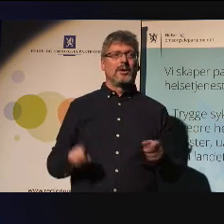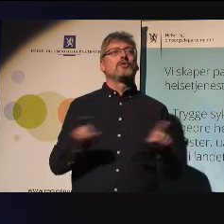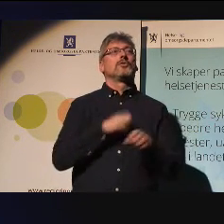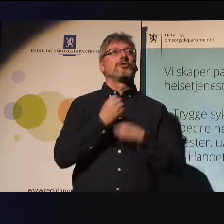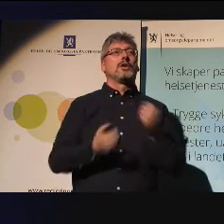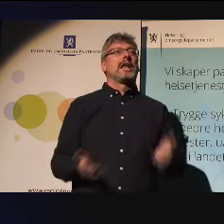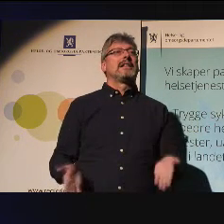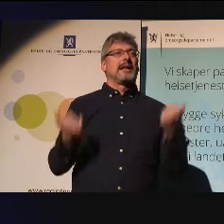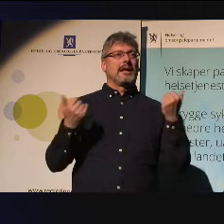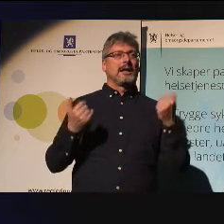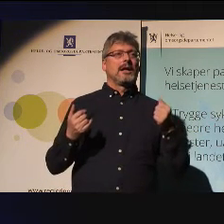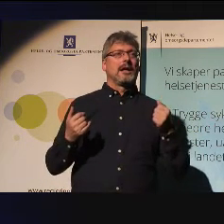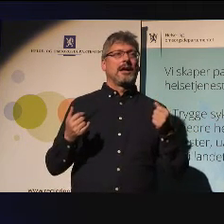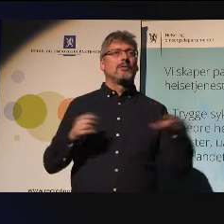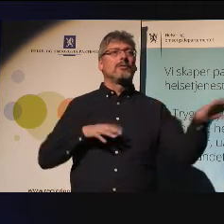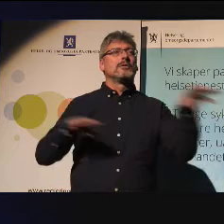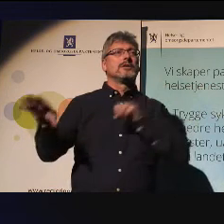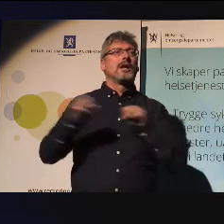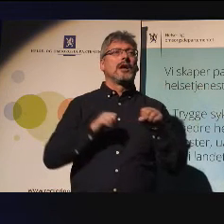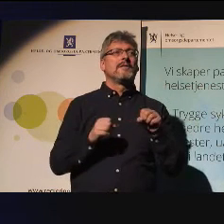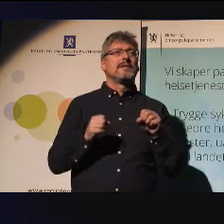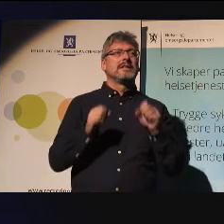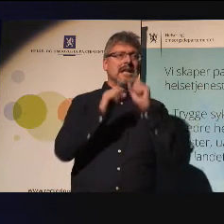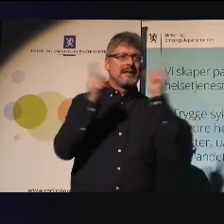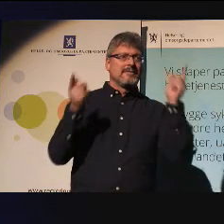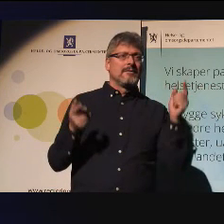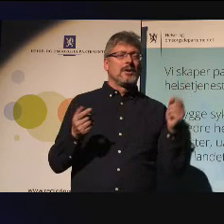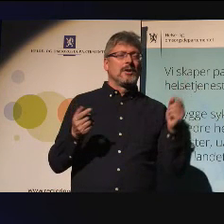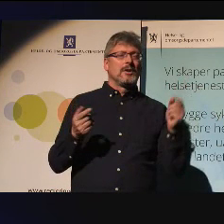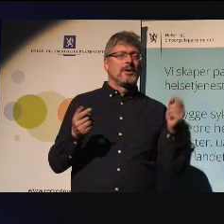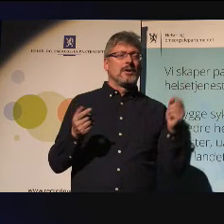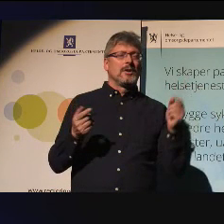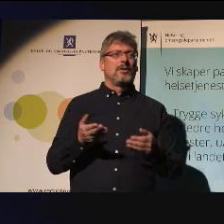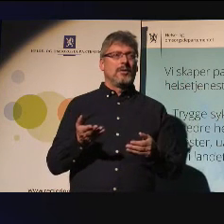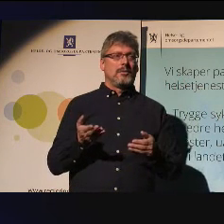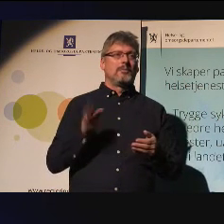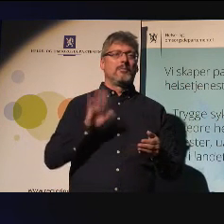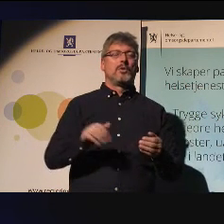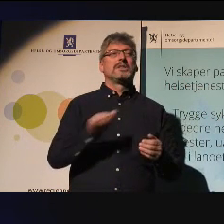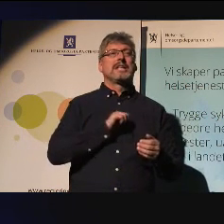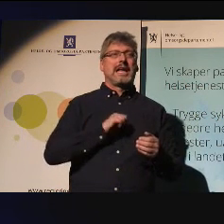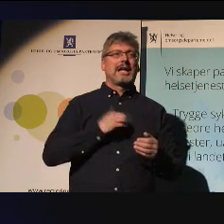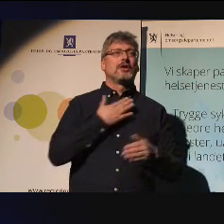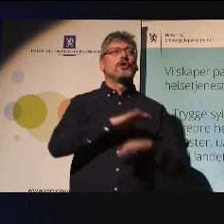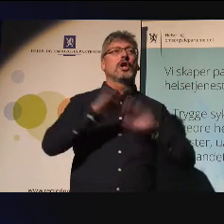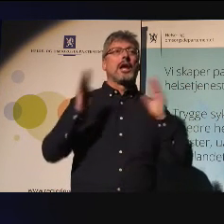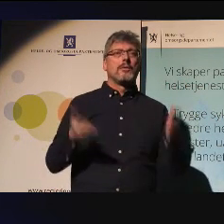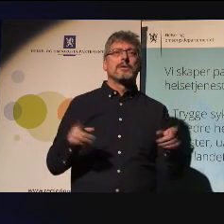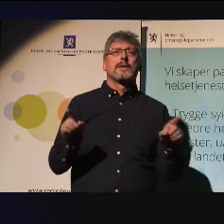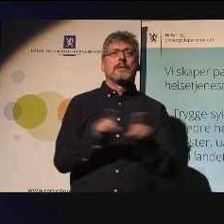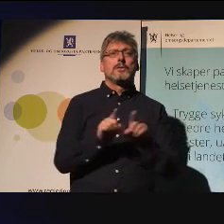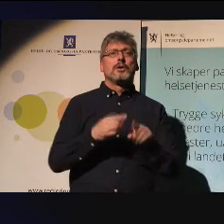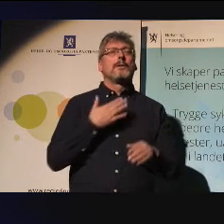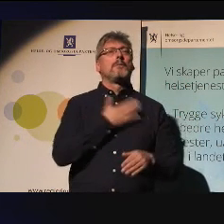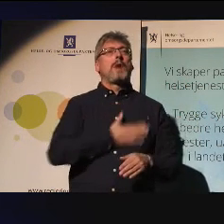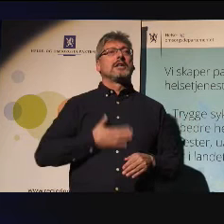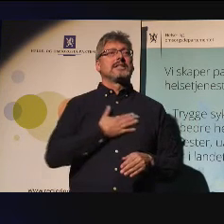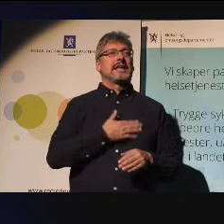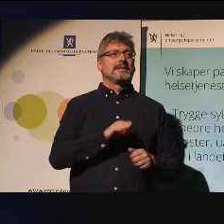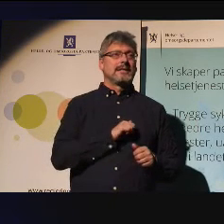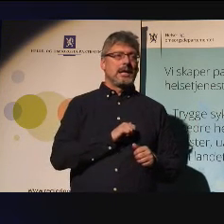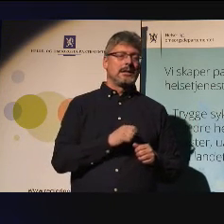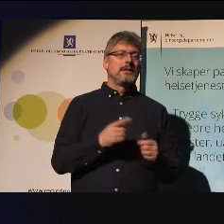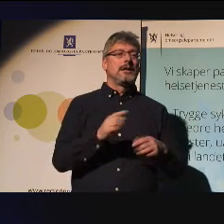å skaffe seg informasjon om sykdom og behandling på sitt eget sykehus. Og det betyr at pasienten,